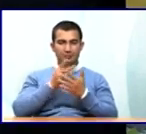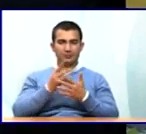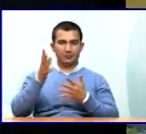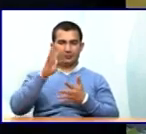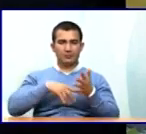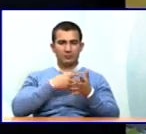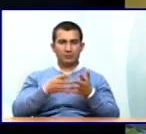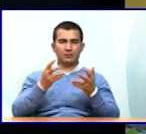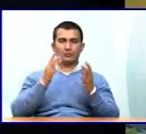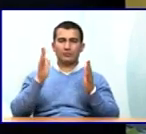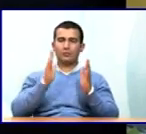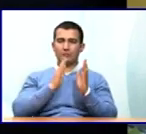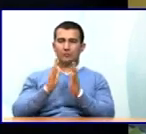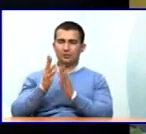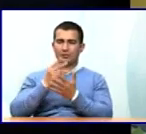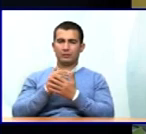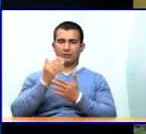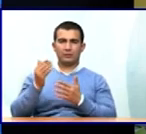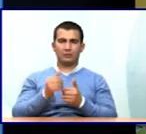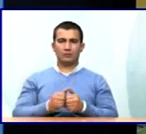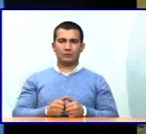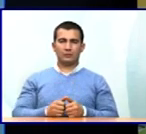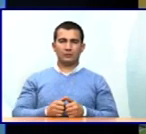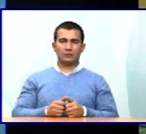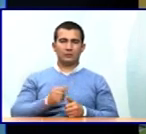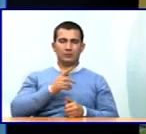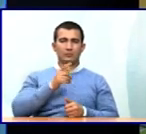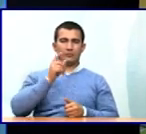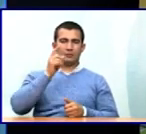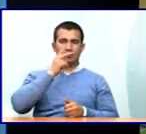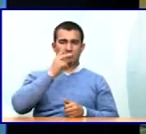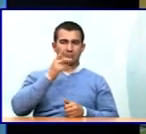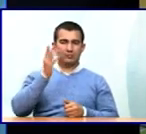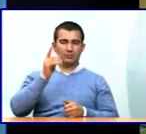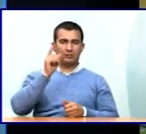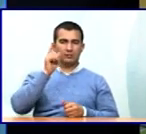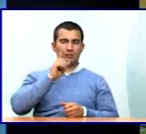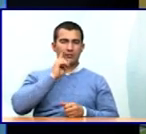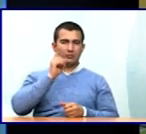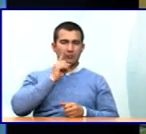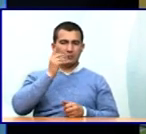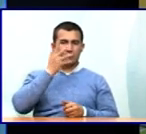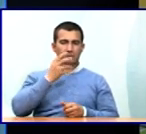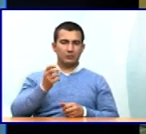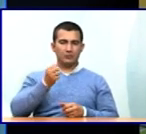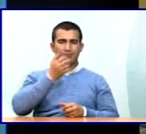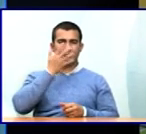ekranda. Formatda yuqorida to'q yashil, oq va och yashil rangdagi kataklar berilgan.